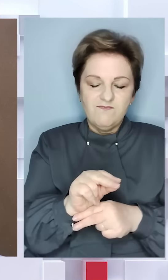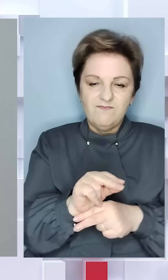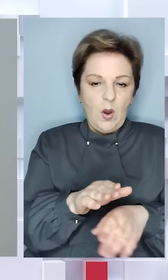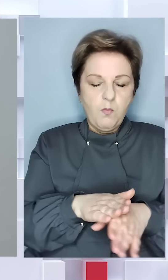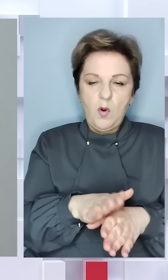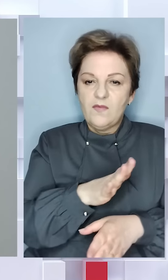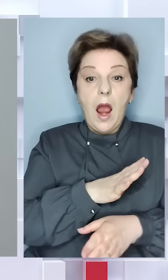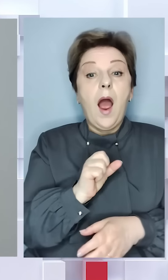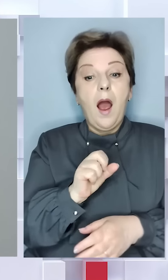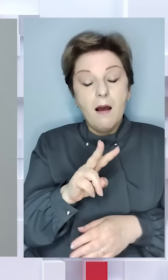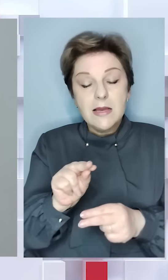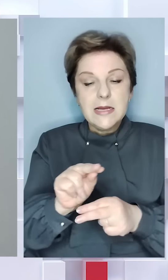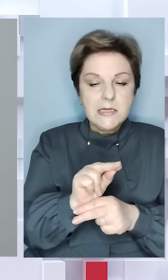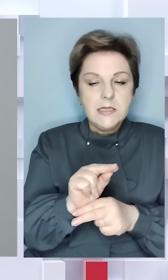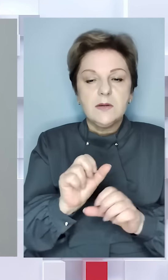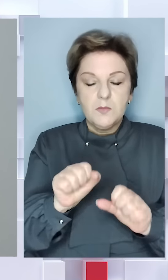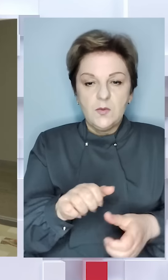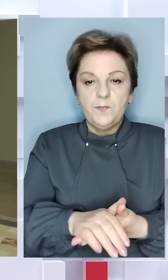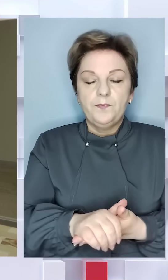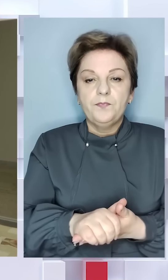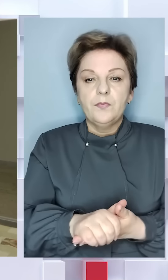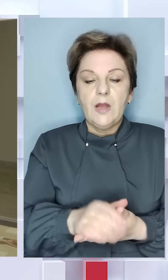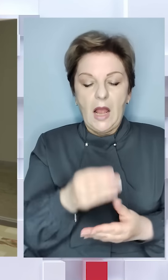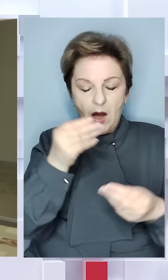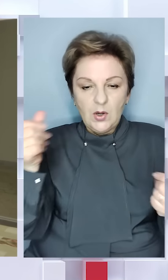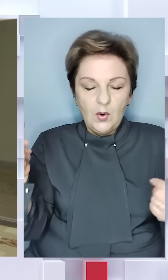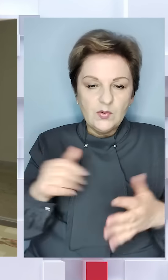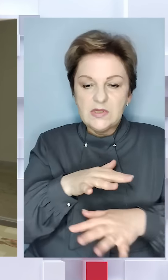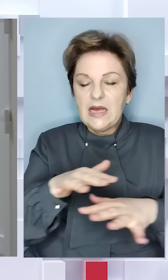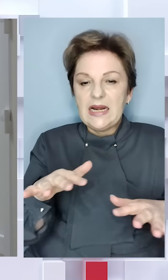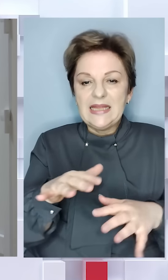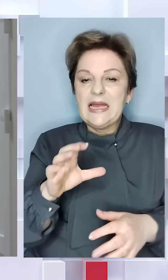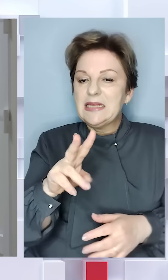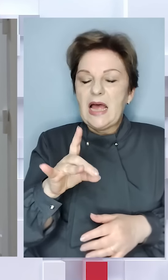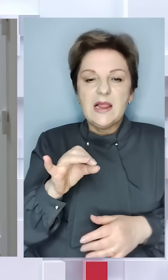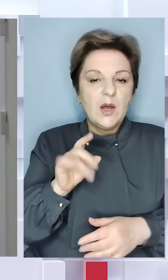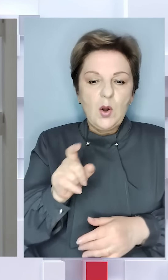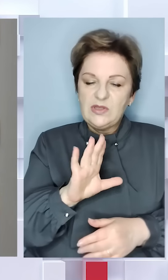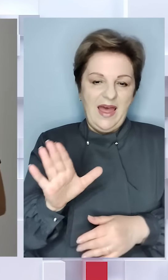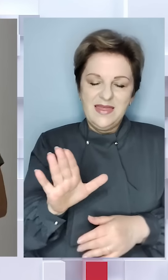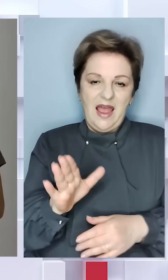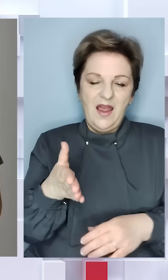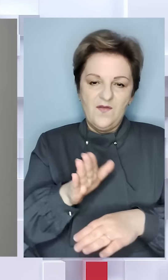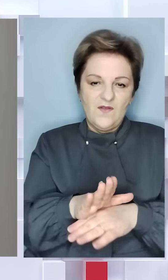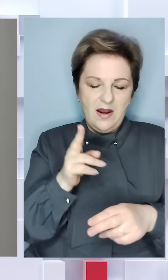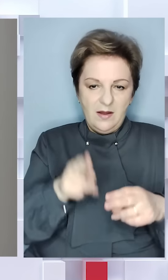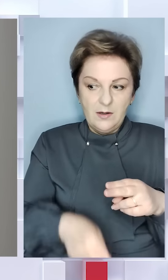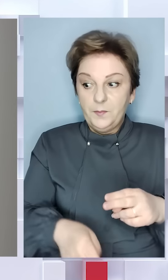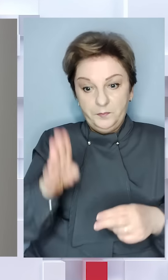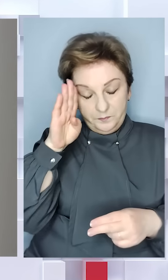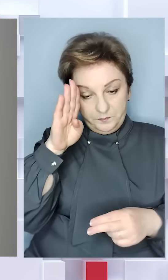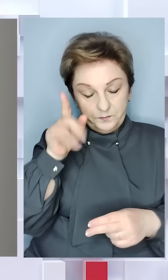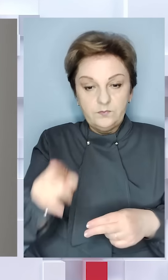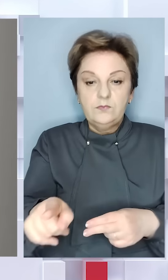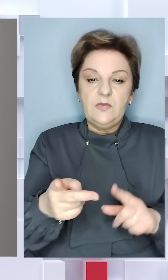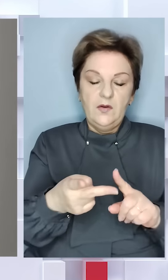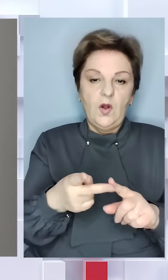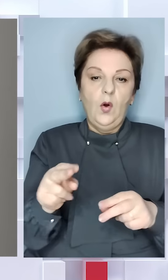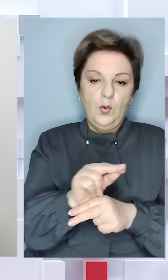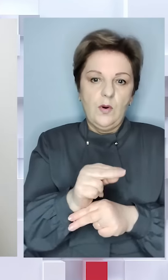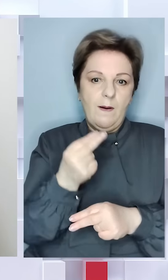але коригують, нагадують медики. Розсіяний склероз – це не вирок. Так, Ігнат на позивний Малой уже вдруге проходить курс